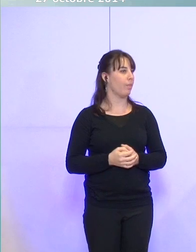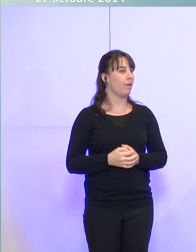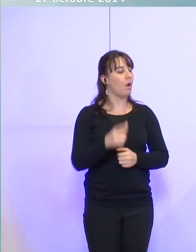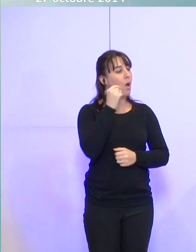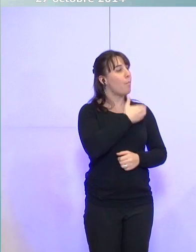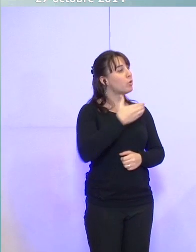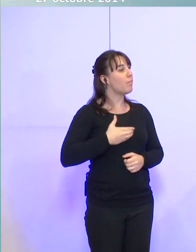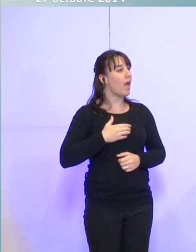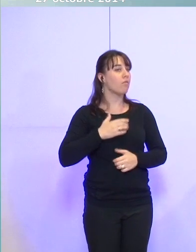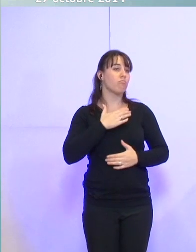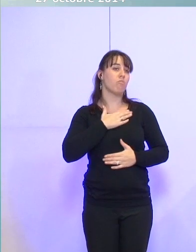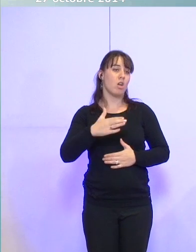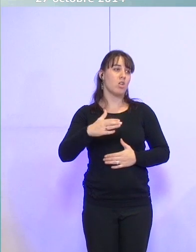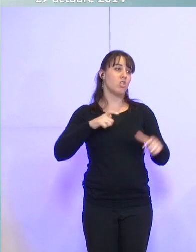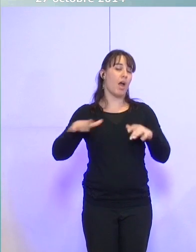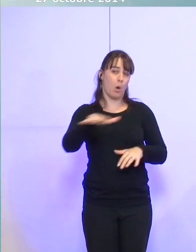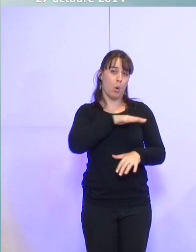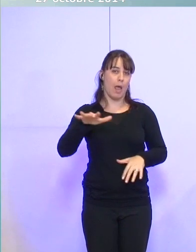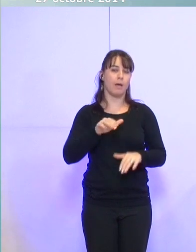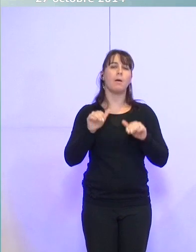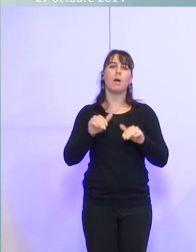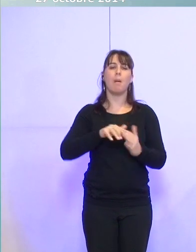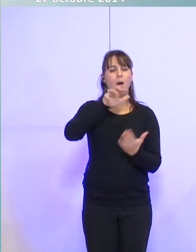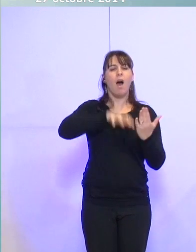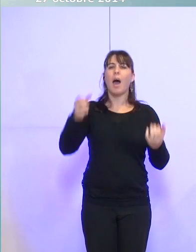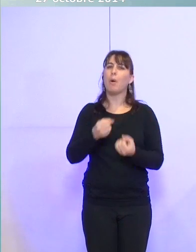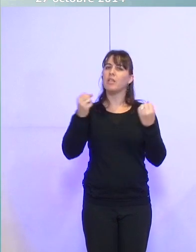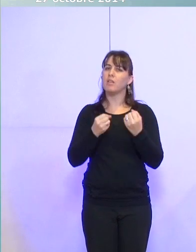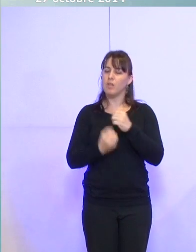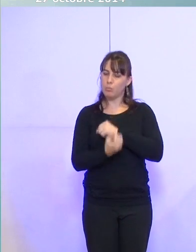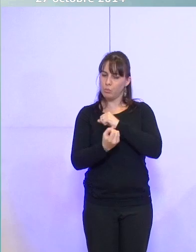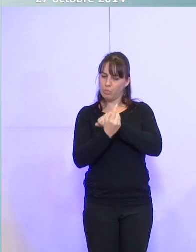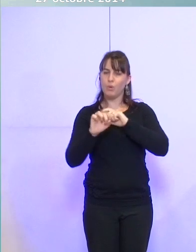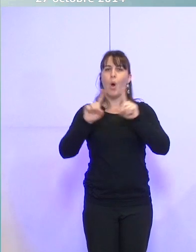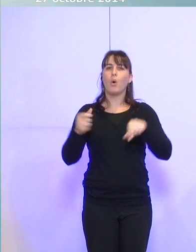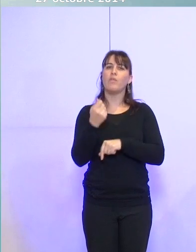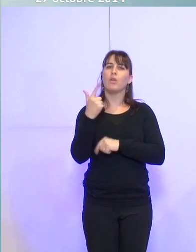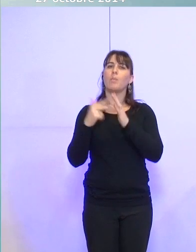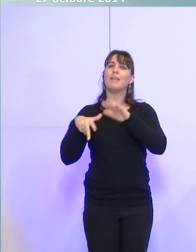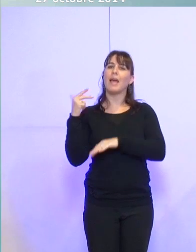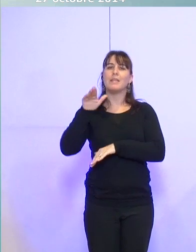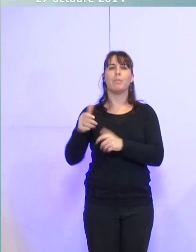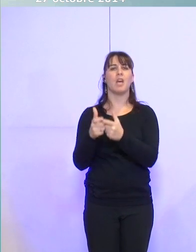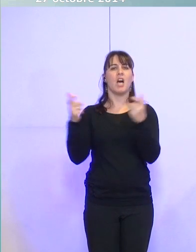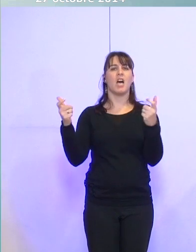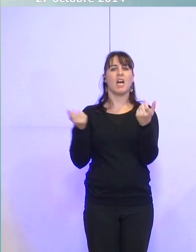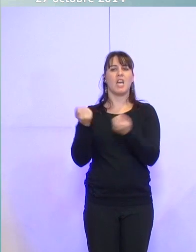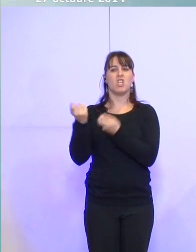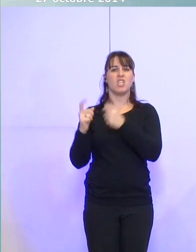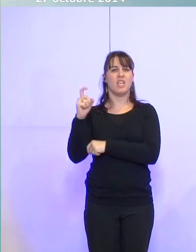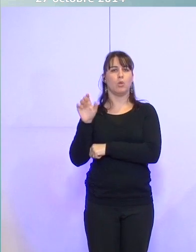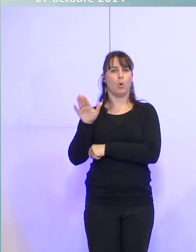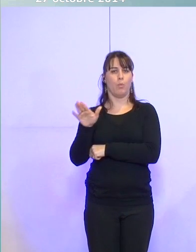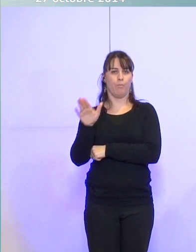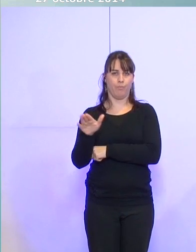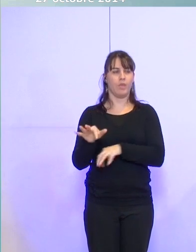Monsieur le maire, mes chers collègues, voici quelques éléments à noter à la lecture du rapport d'activité et des comptes financiers 2013 de la Régie des eaux de Grenoble. Le